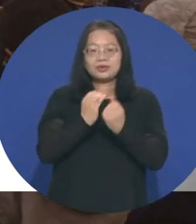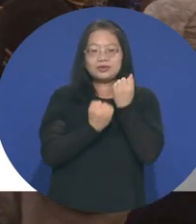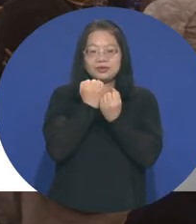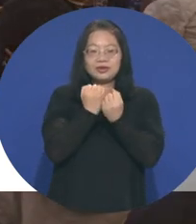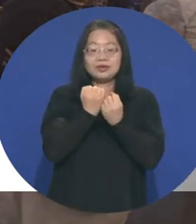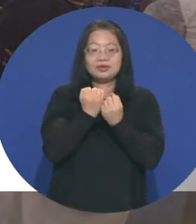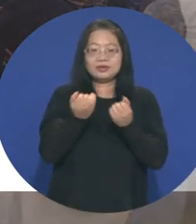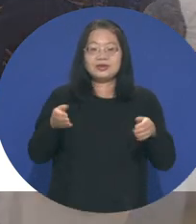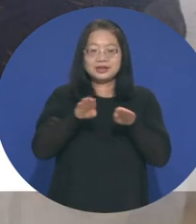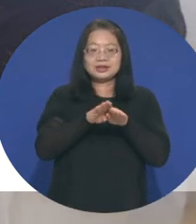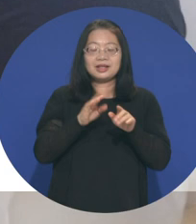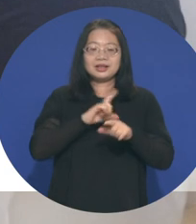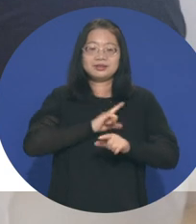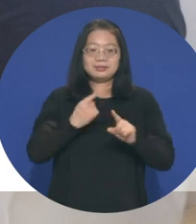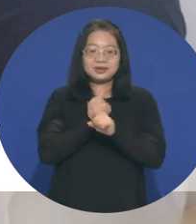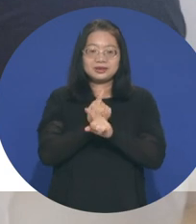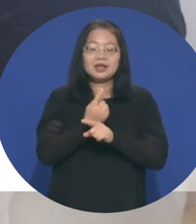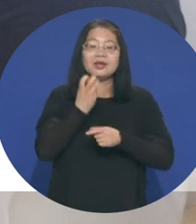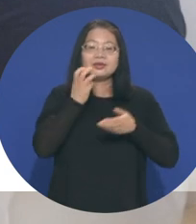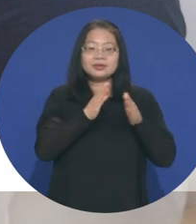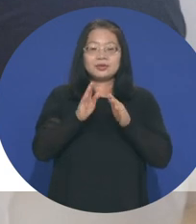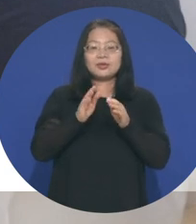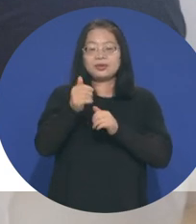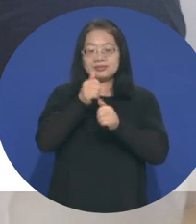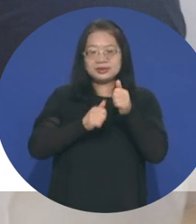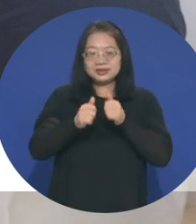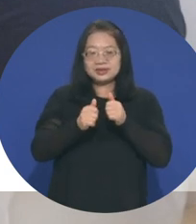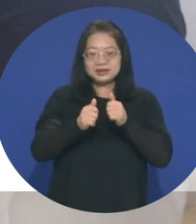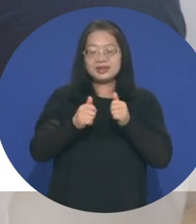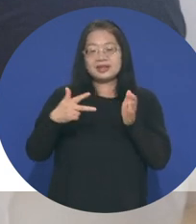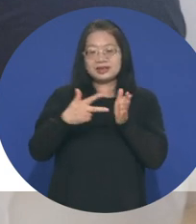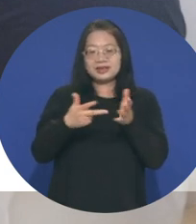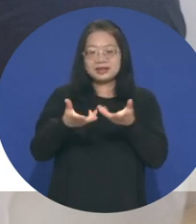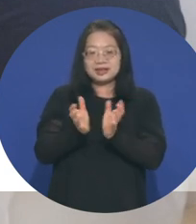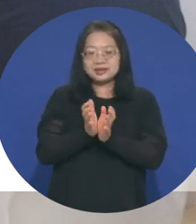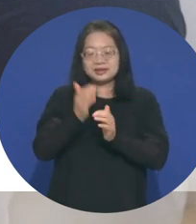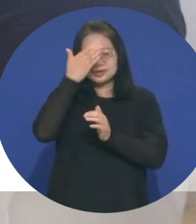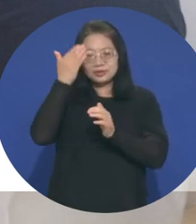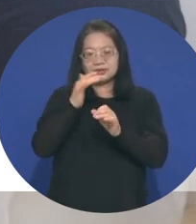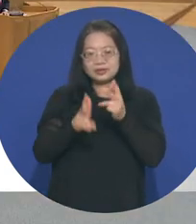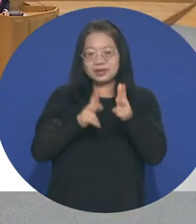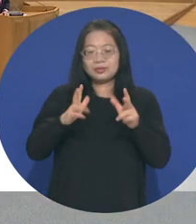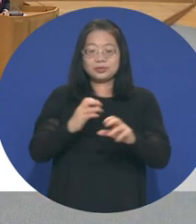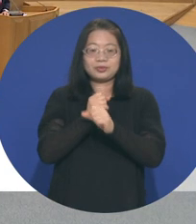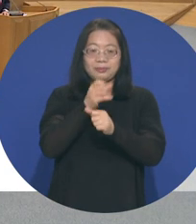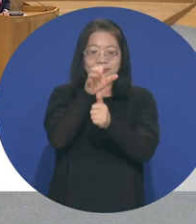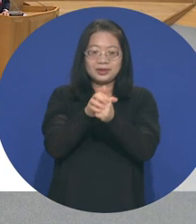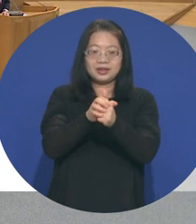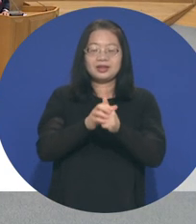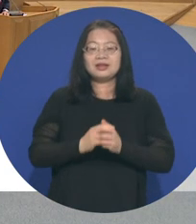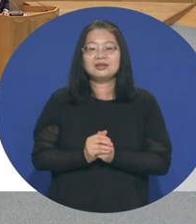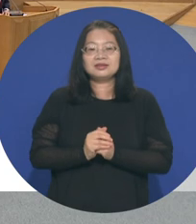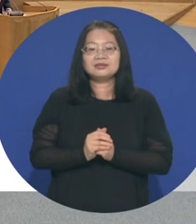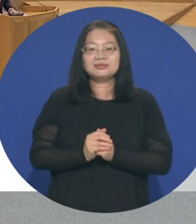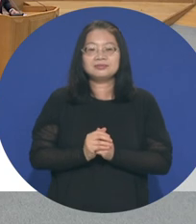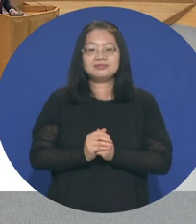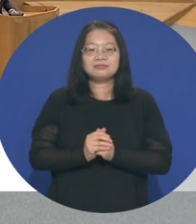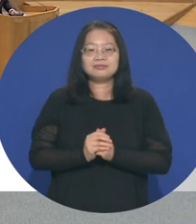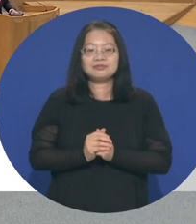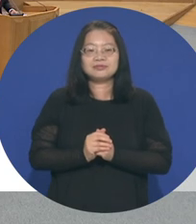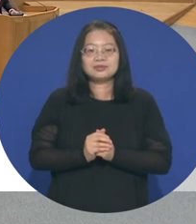수련원에서 이름을 바꾼 경도 미래세대 재단이 청년 사업을 총괄하게 됐습니다 한 이날